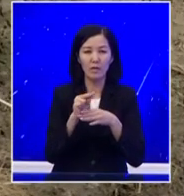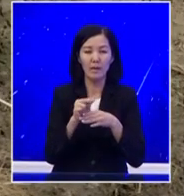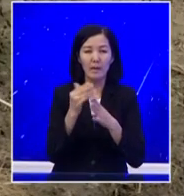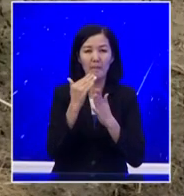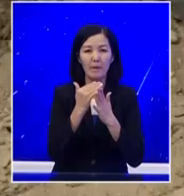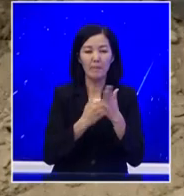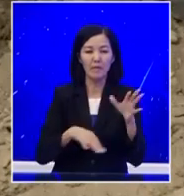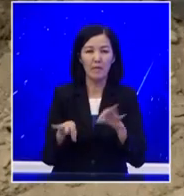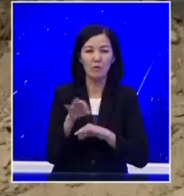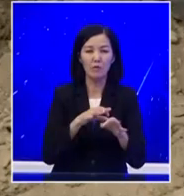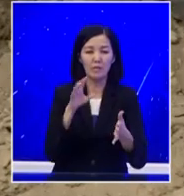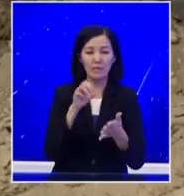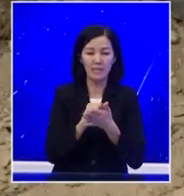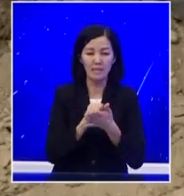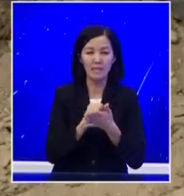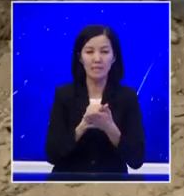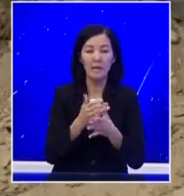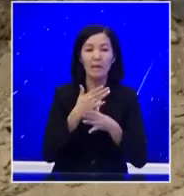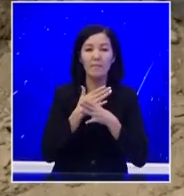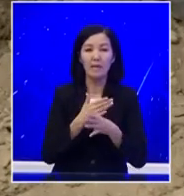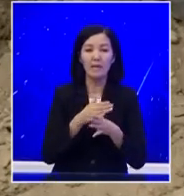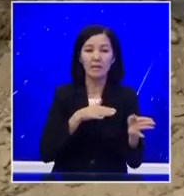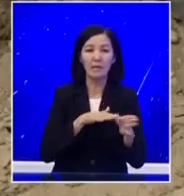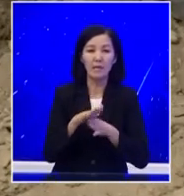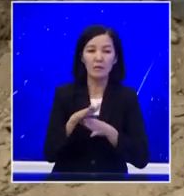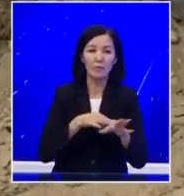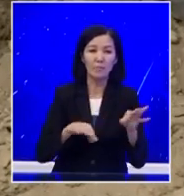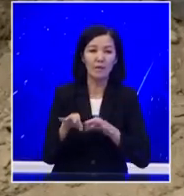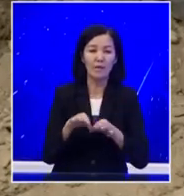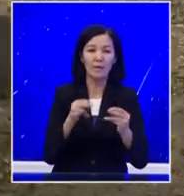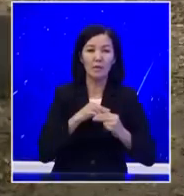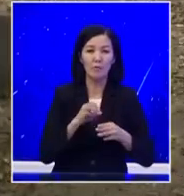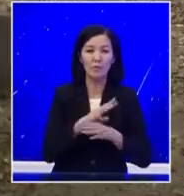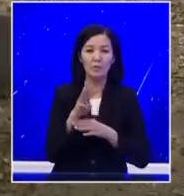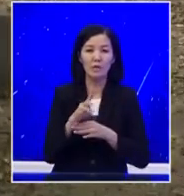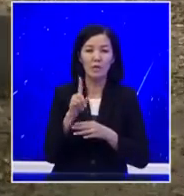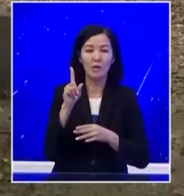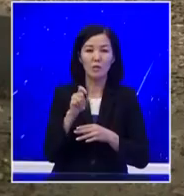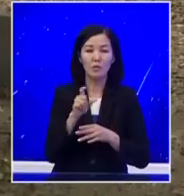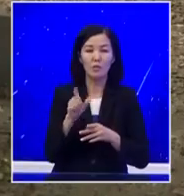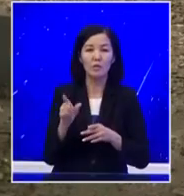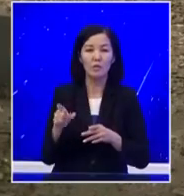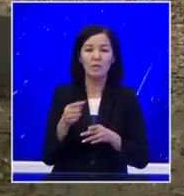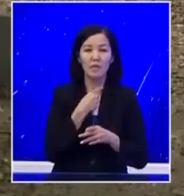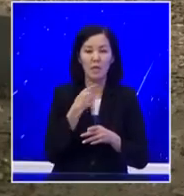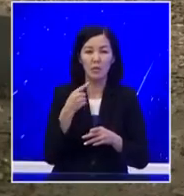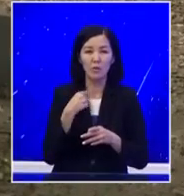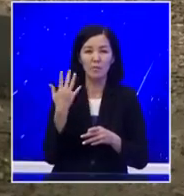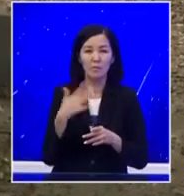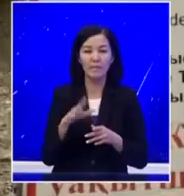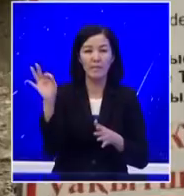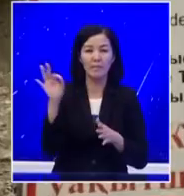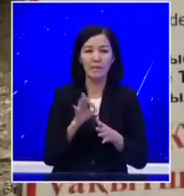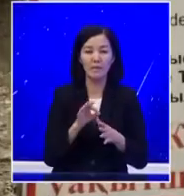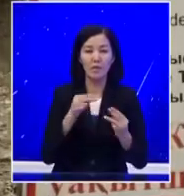программе дорожная карта занятости благодаря реализуемым проектам работы обеспечены более сотни жителей областного центра 50 процентов